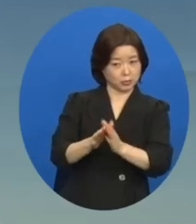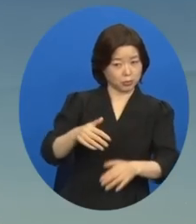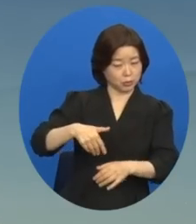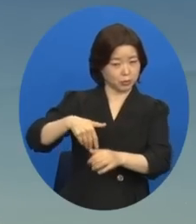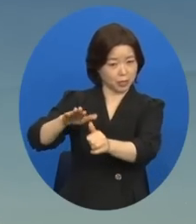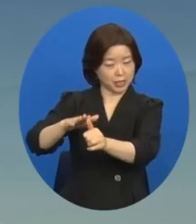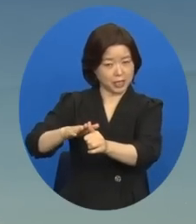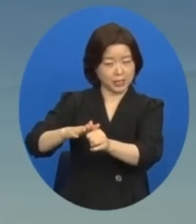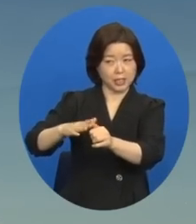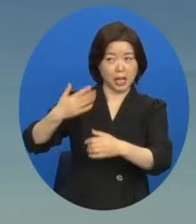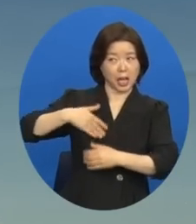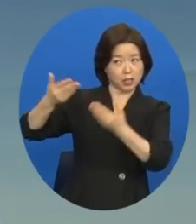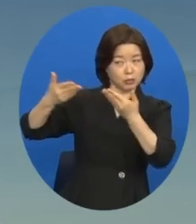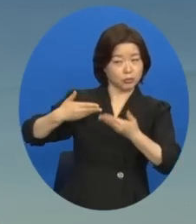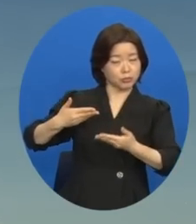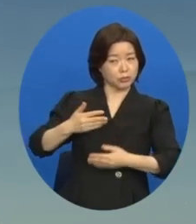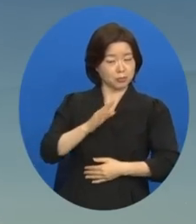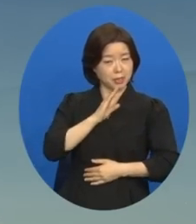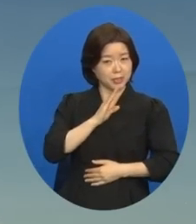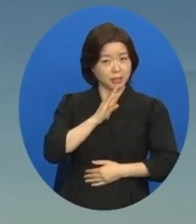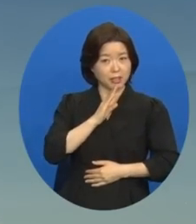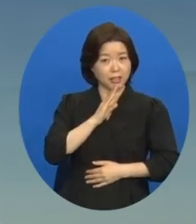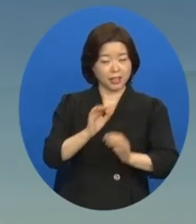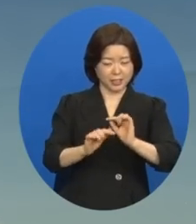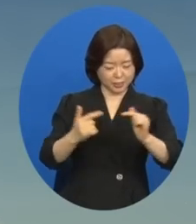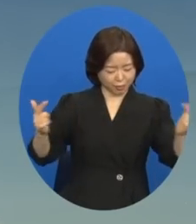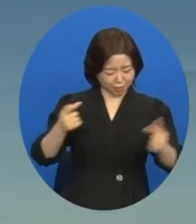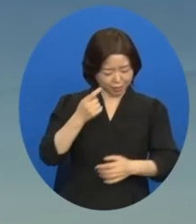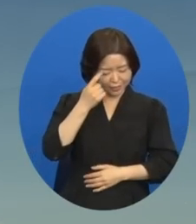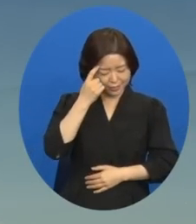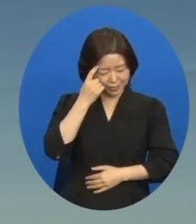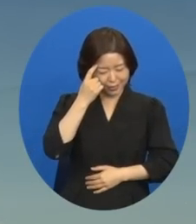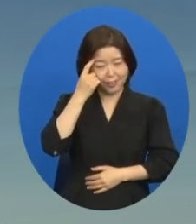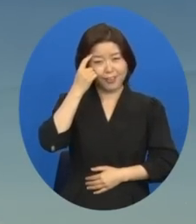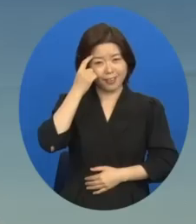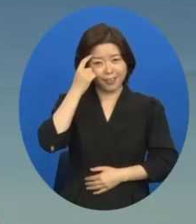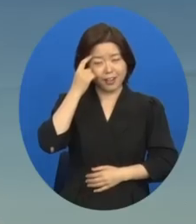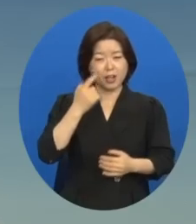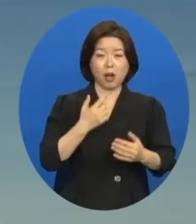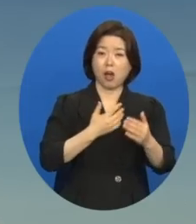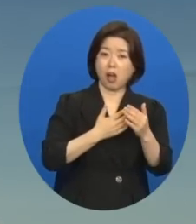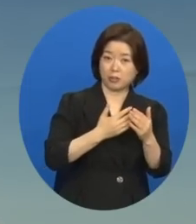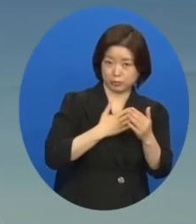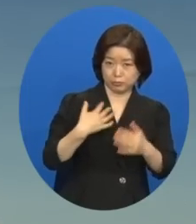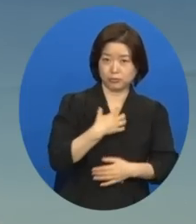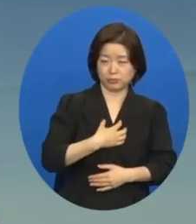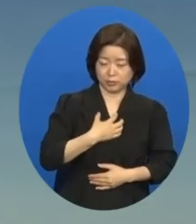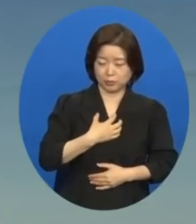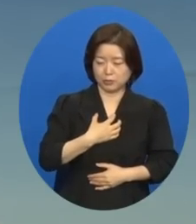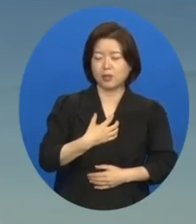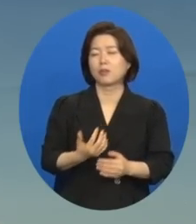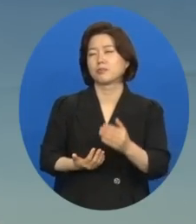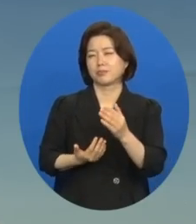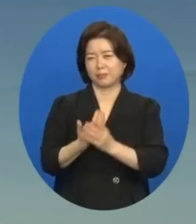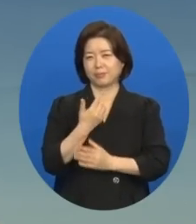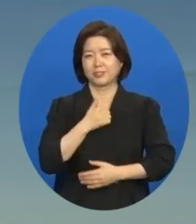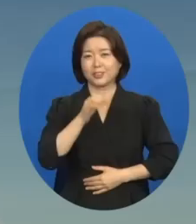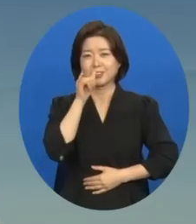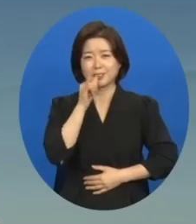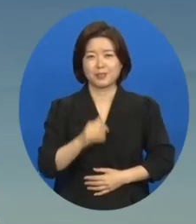사인은 아닐까? 여러 가지 생각들이 그리고 두려움과 염려로 제 마음에 찾아왔던 기억이